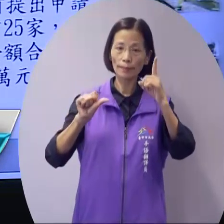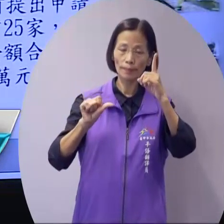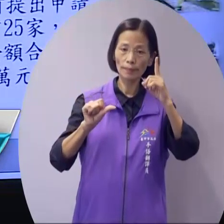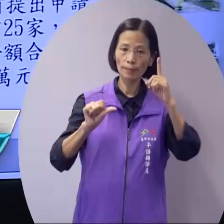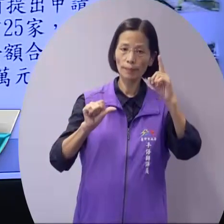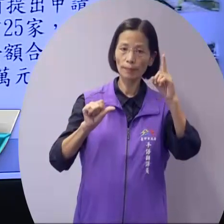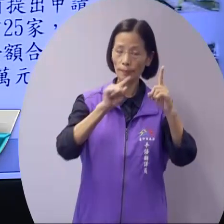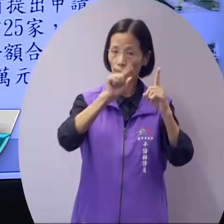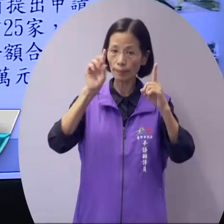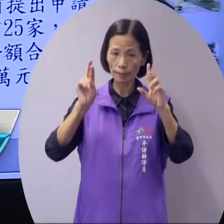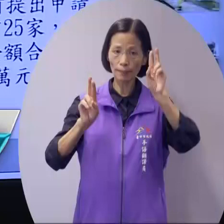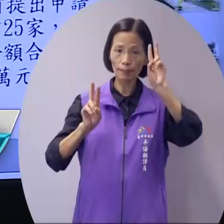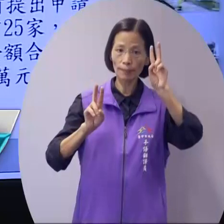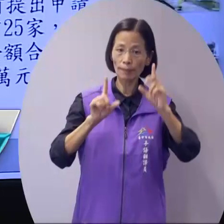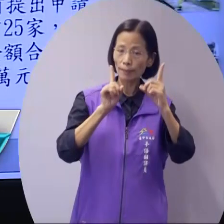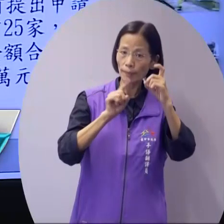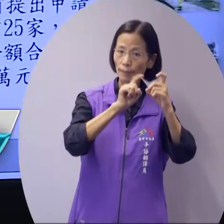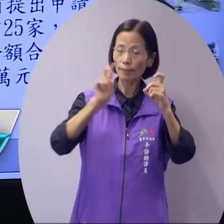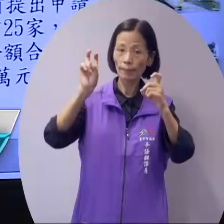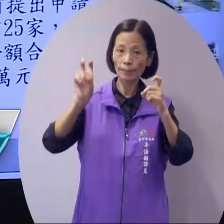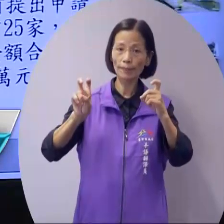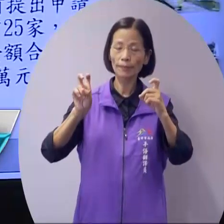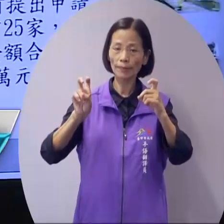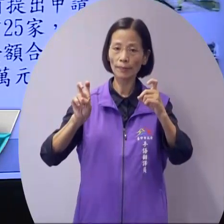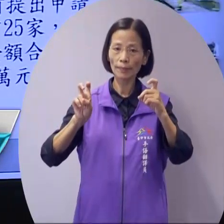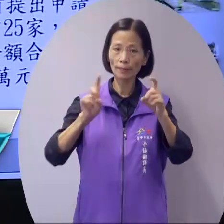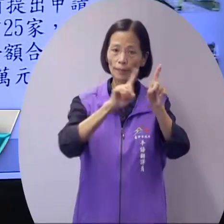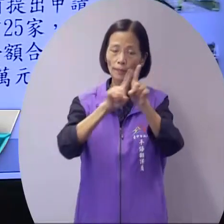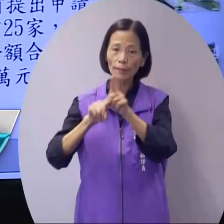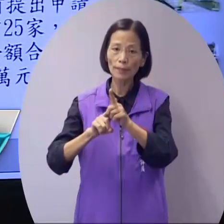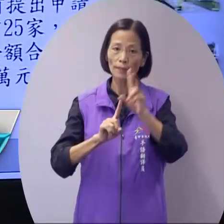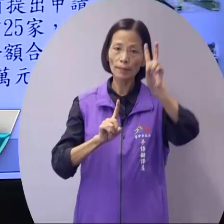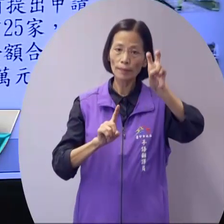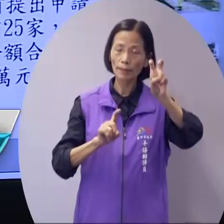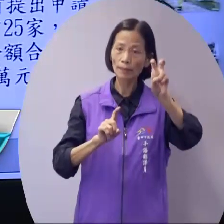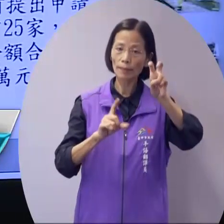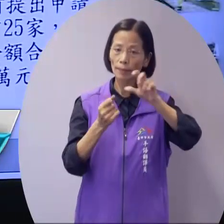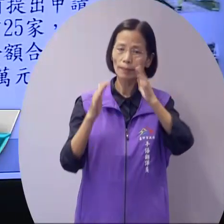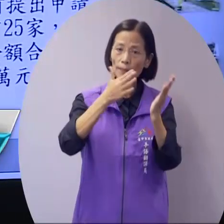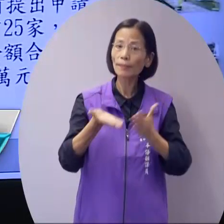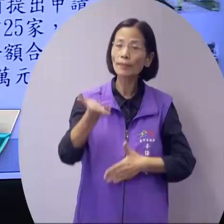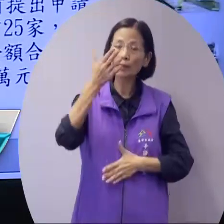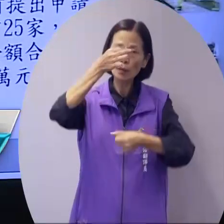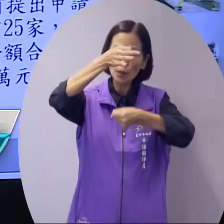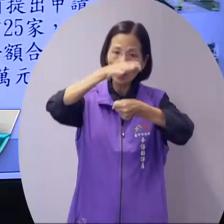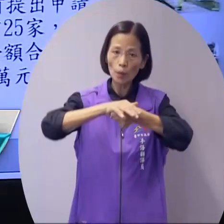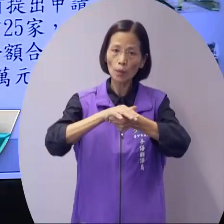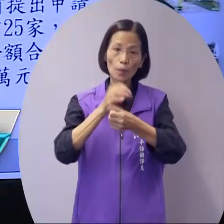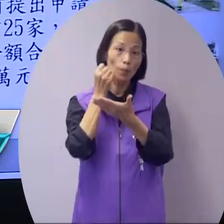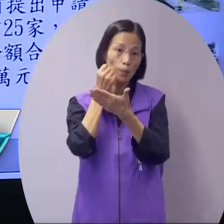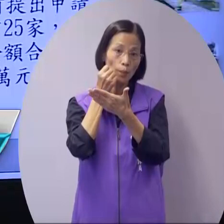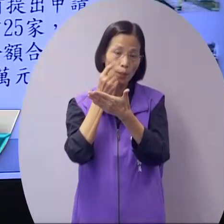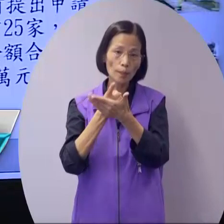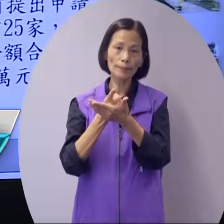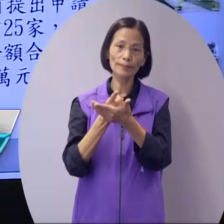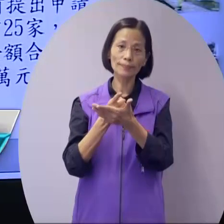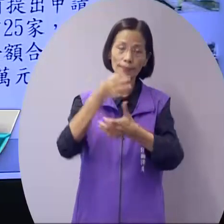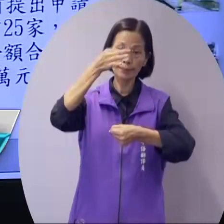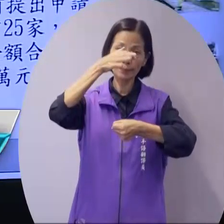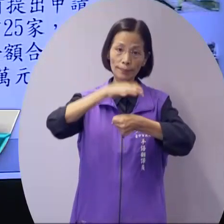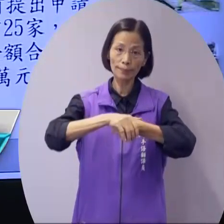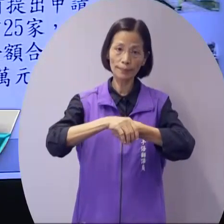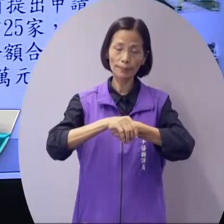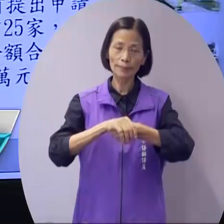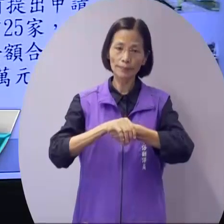10公顷，10公顷以上未满20公顷，还有最大是20公顷以上，它的补贴金额每个月每家